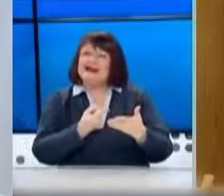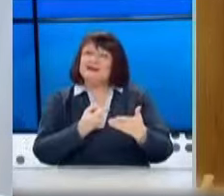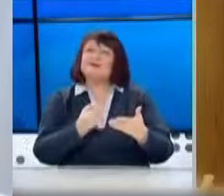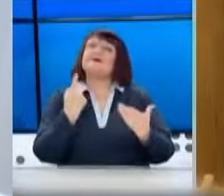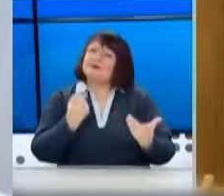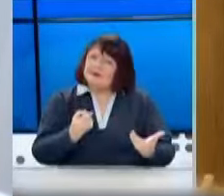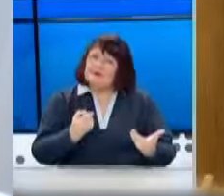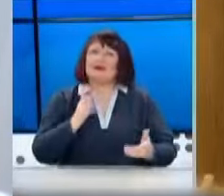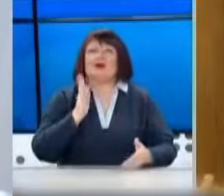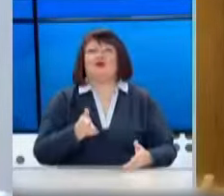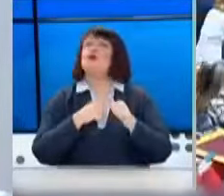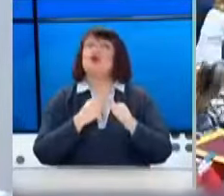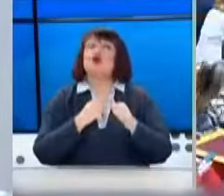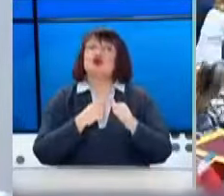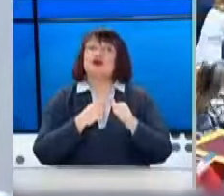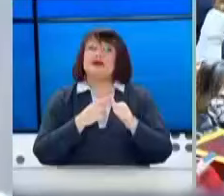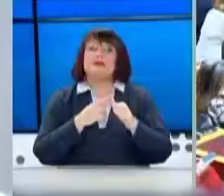μπορεί να οδηγήσει?